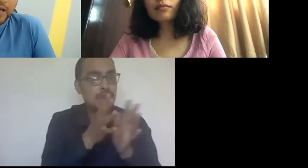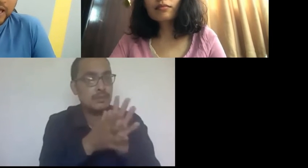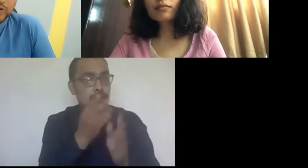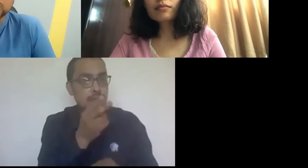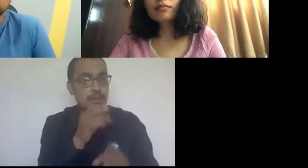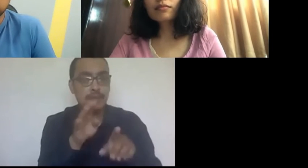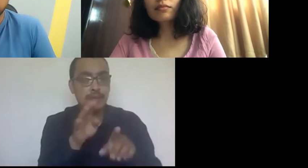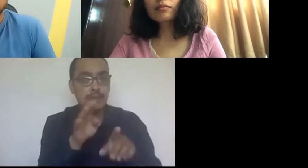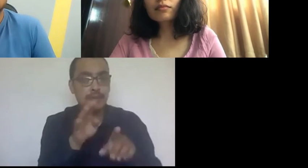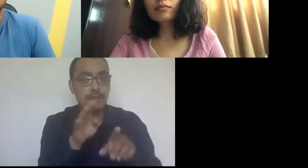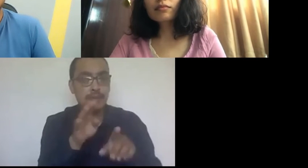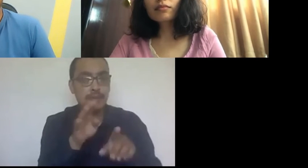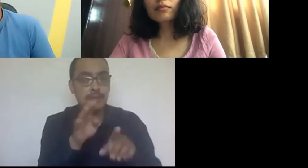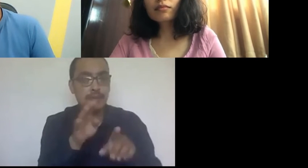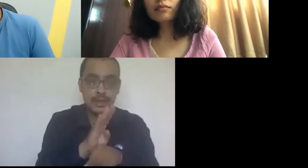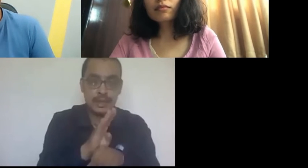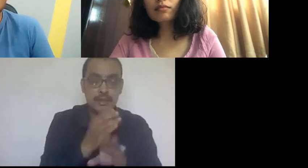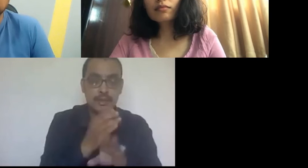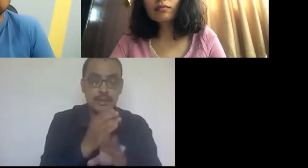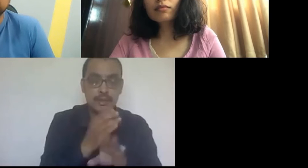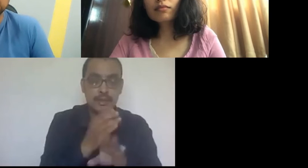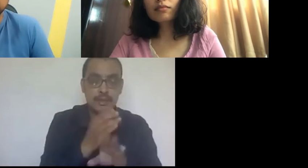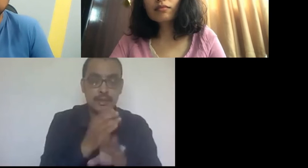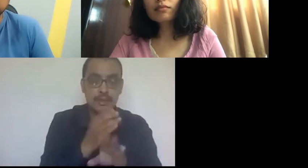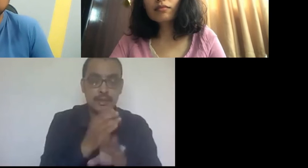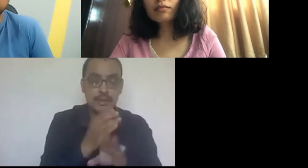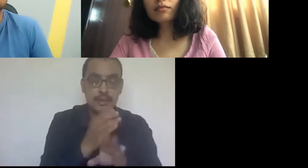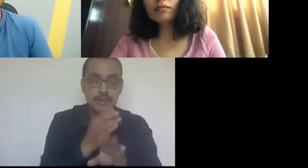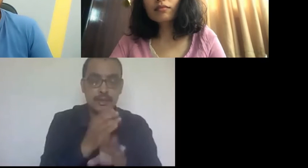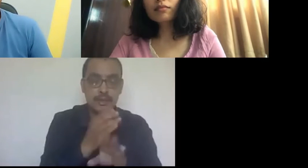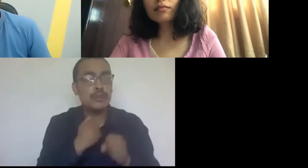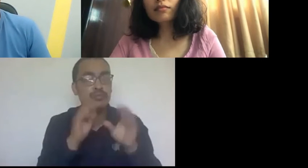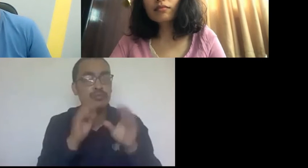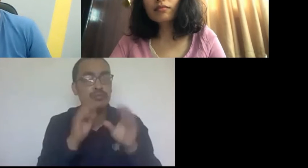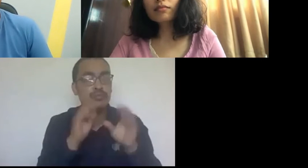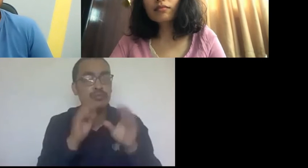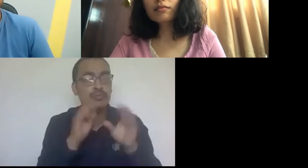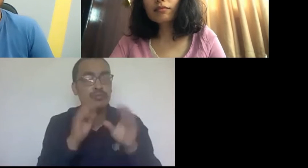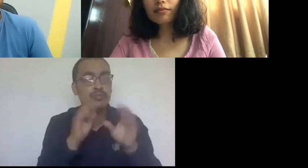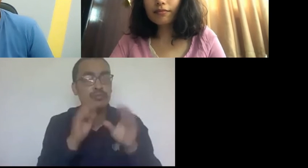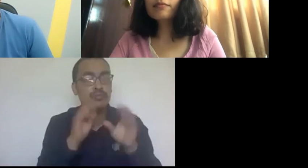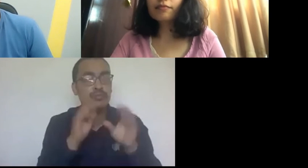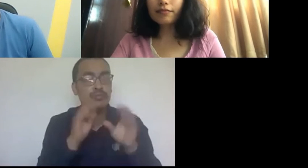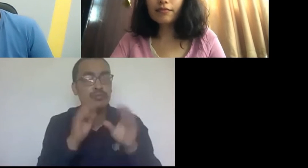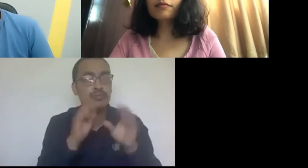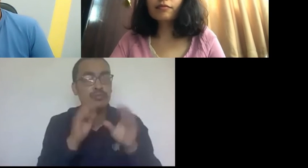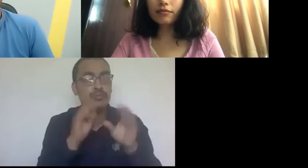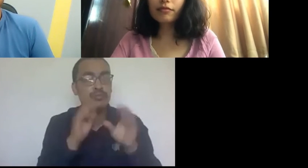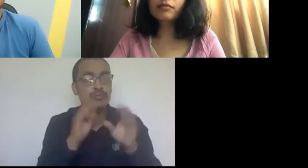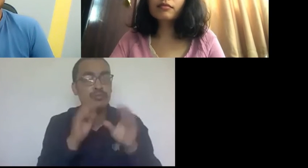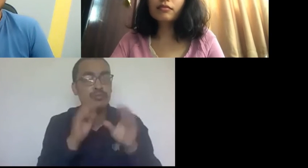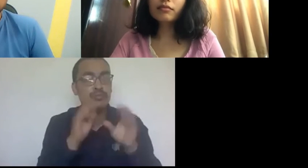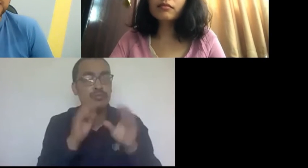यदि तपाईँलाई सोसियल मिडियाको कारणले गर्दाखेरि काममा रुचि घट्दै जान्छ भने चाहिँ तपाईँले विचार गर्नु होला, सोसियल मिडियाले तपाईँलाई मानसिक रूपमा तपाईँलाई अप्ठ्यारो गरिसकेको छ.